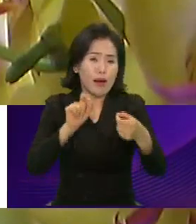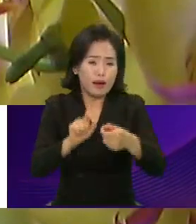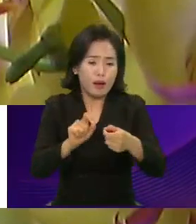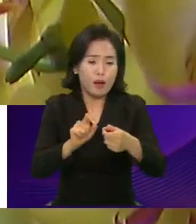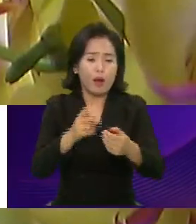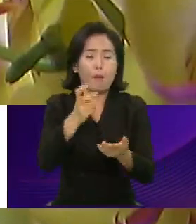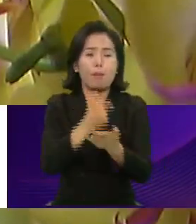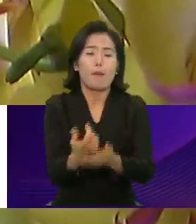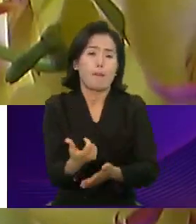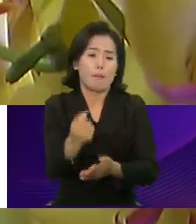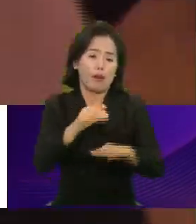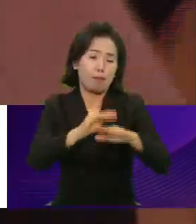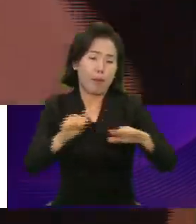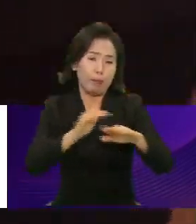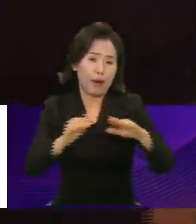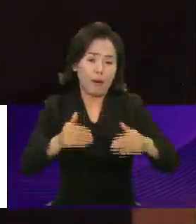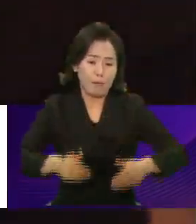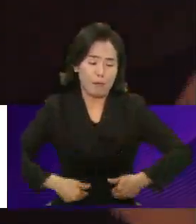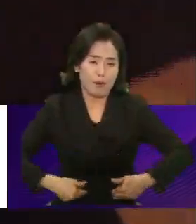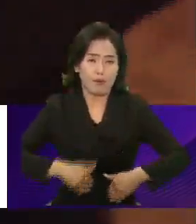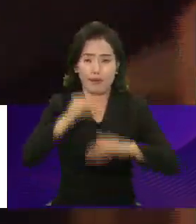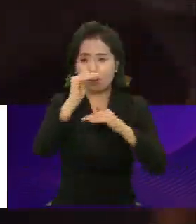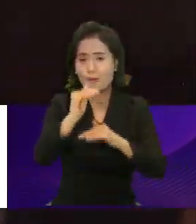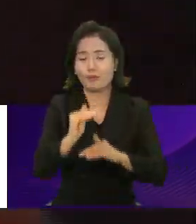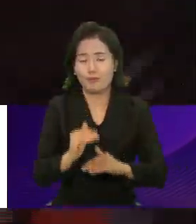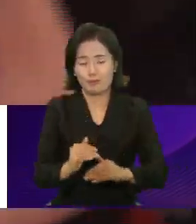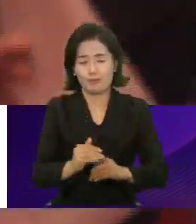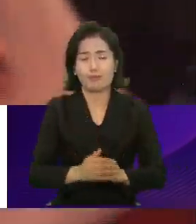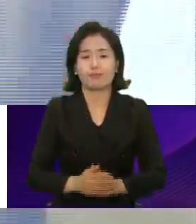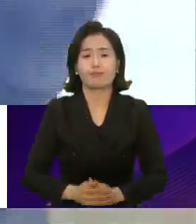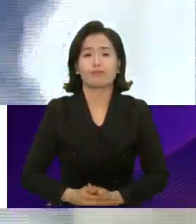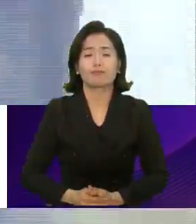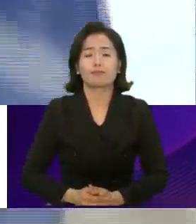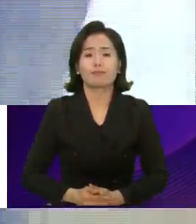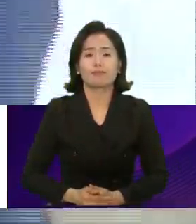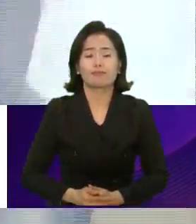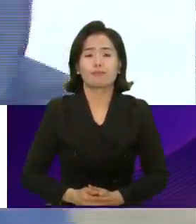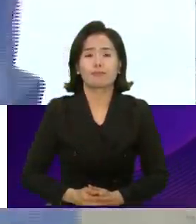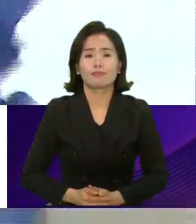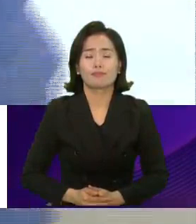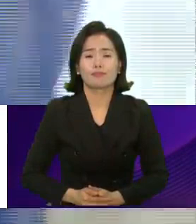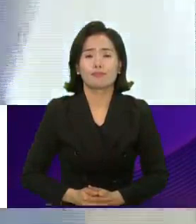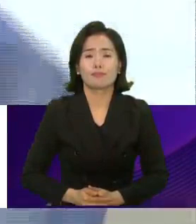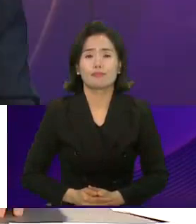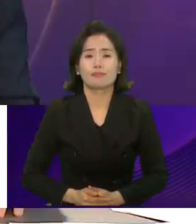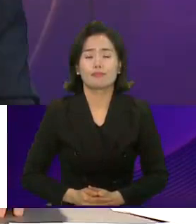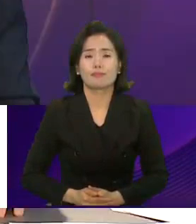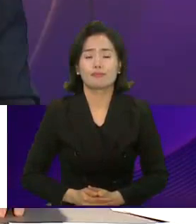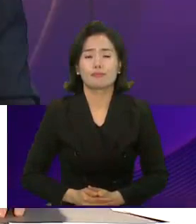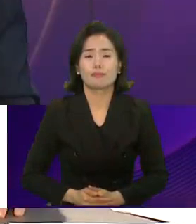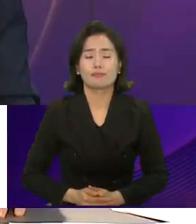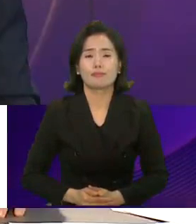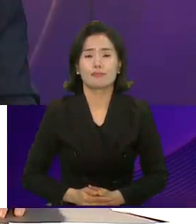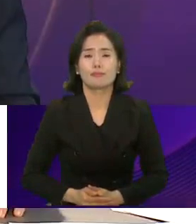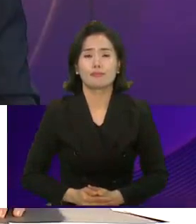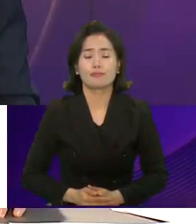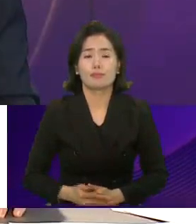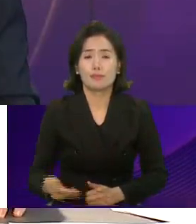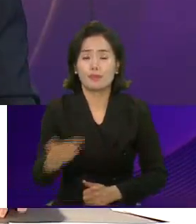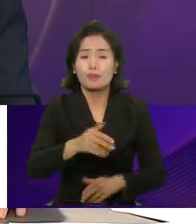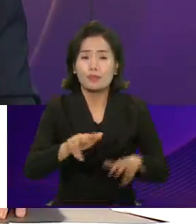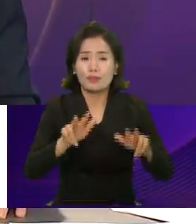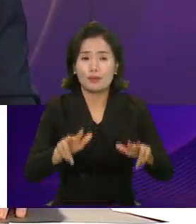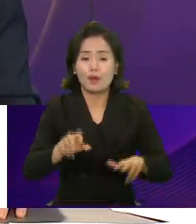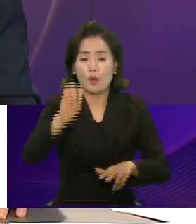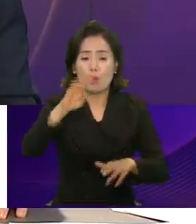법안을 신속히 처리해야 한다는 지적입니다. MBC 뉴스 유민호입니다. 네, 여러분께서는